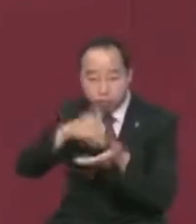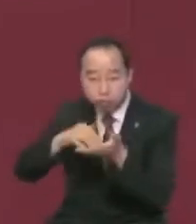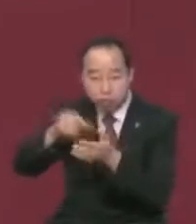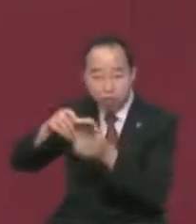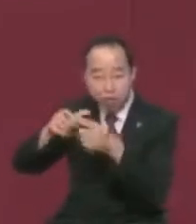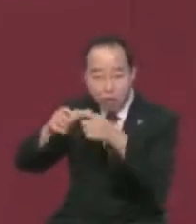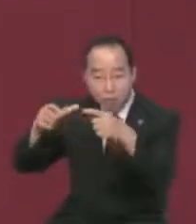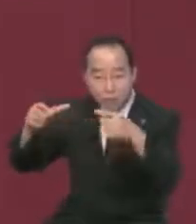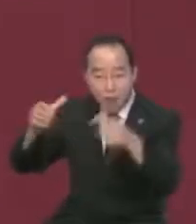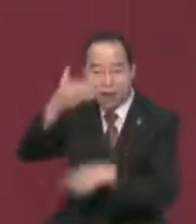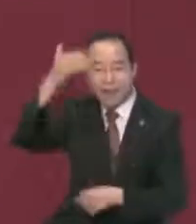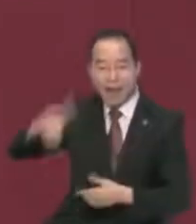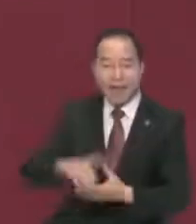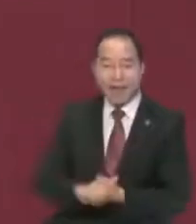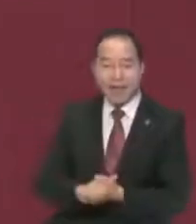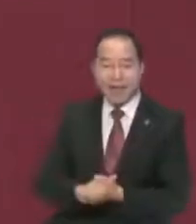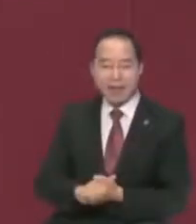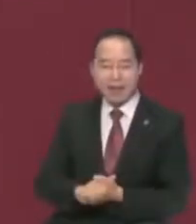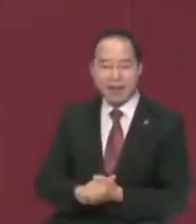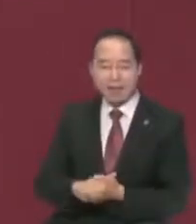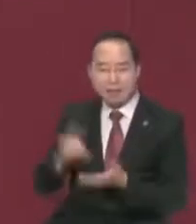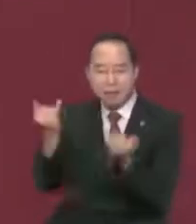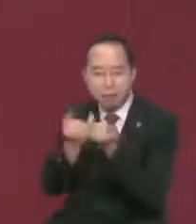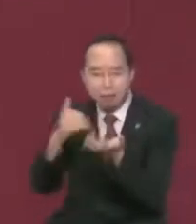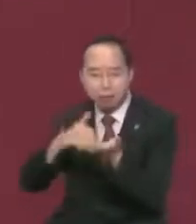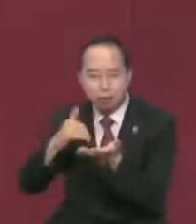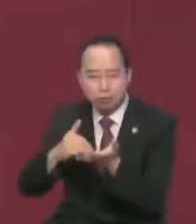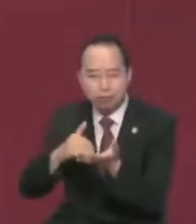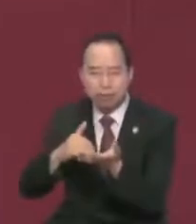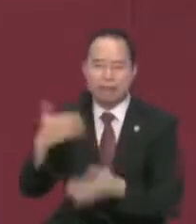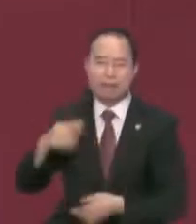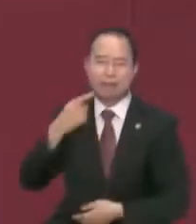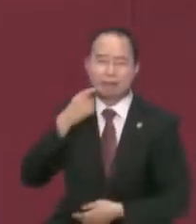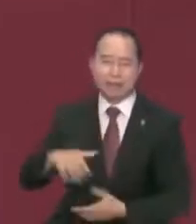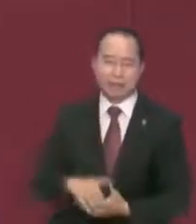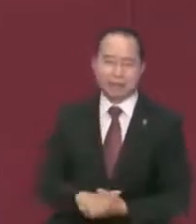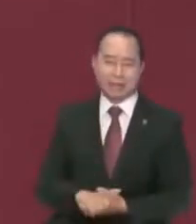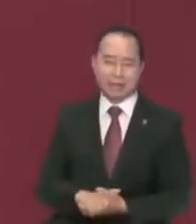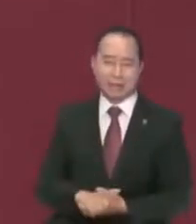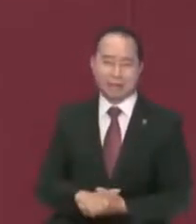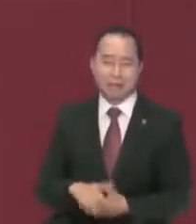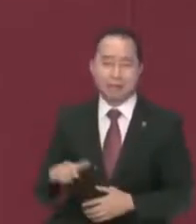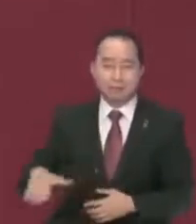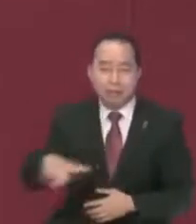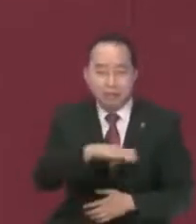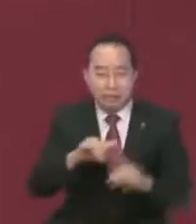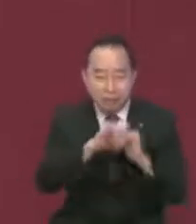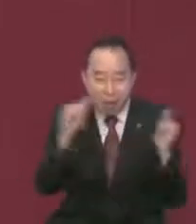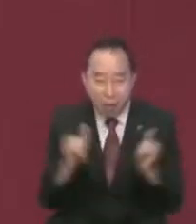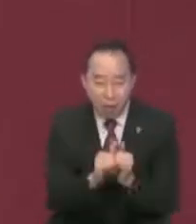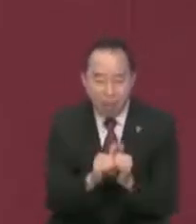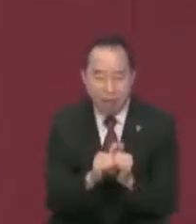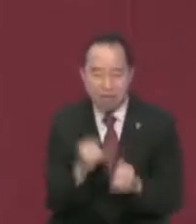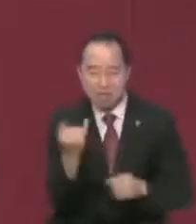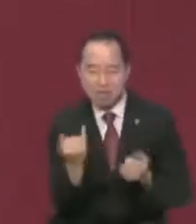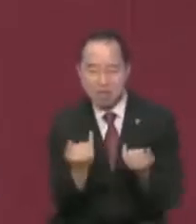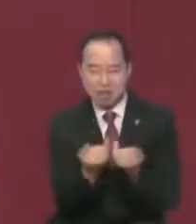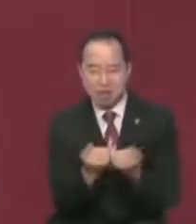다행입니다. 그러나 충분하지 않습니다. 우리 사회의 여성 억압 구조는 아직도